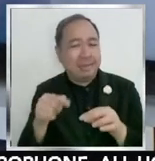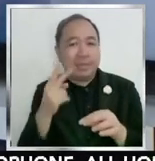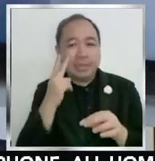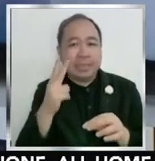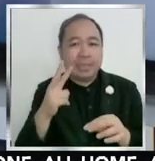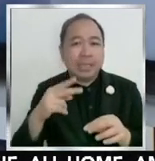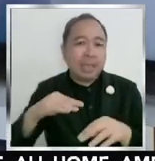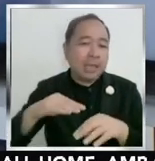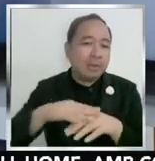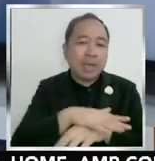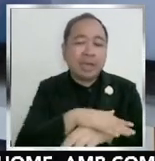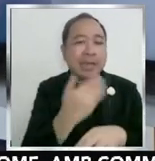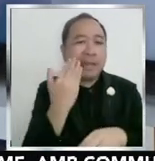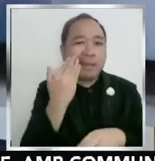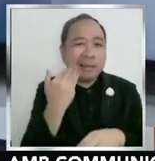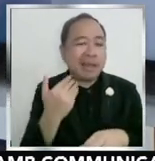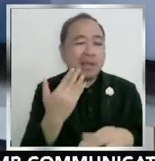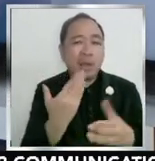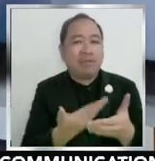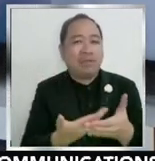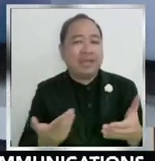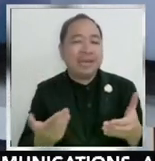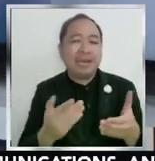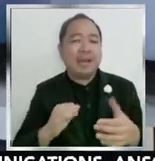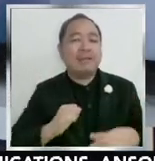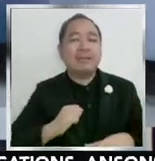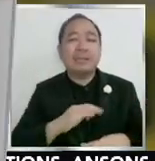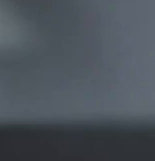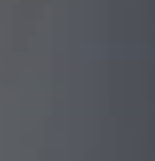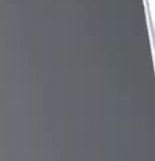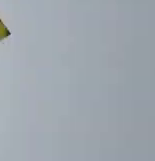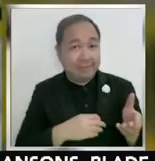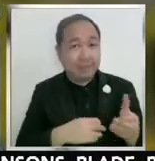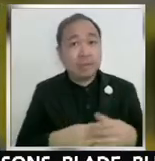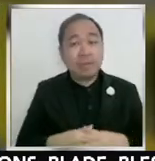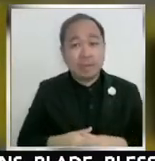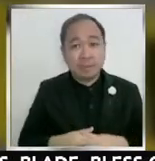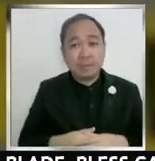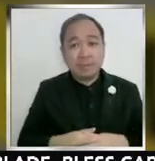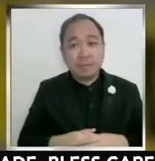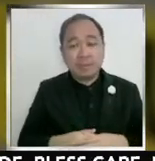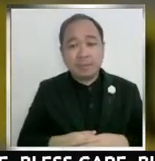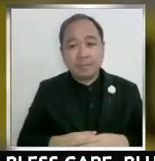pasilidad at mga tauhan. Nakatutok si Marisol Abdurman.